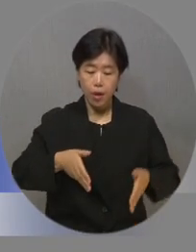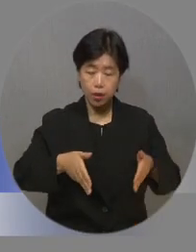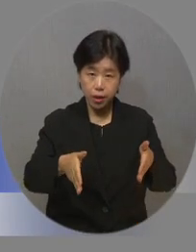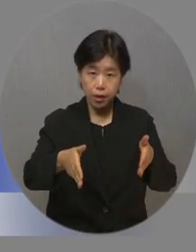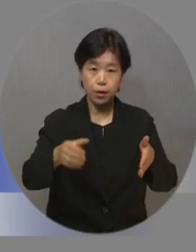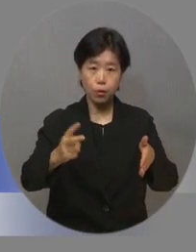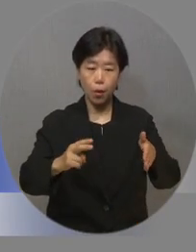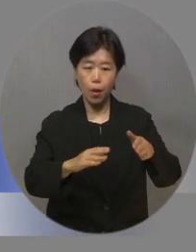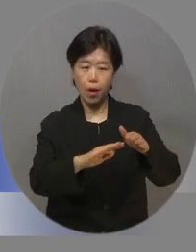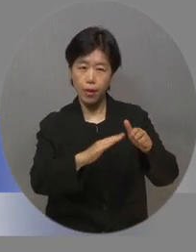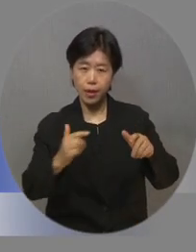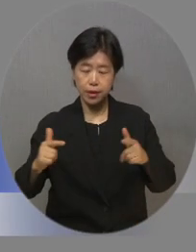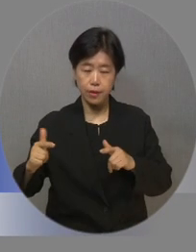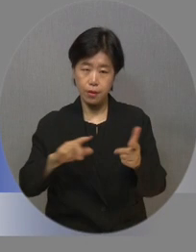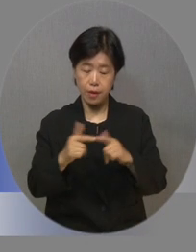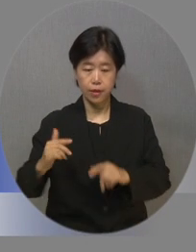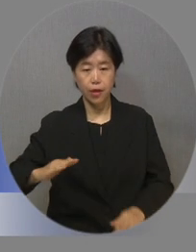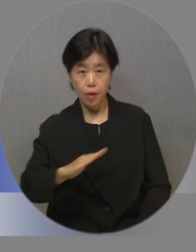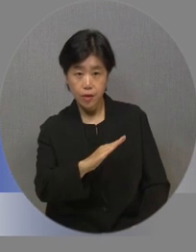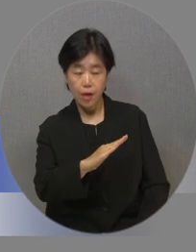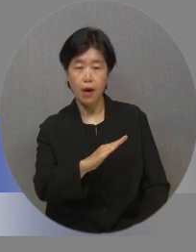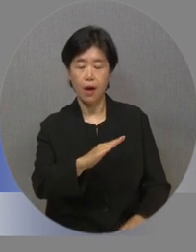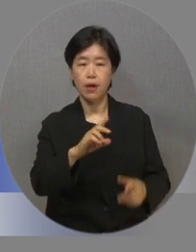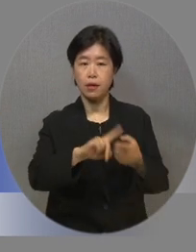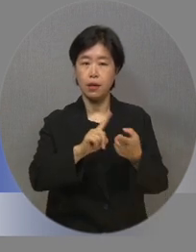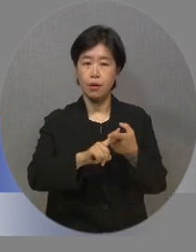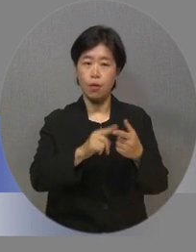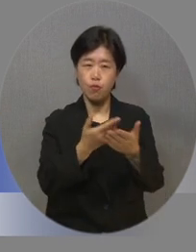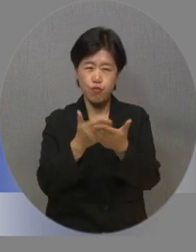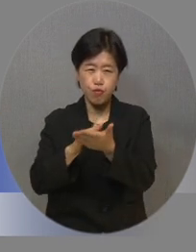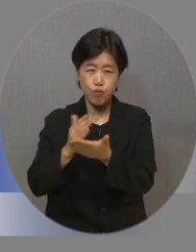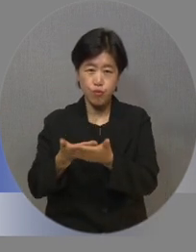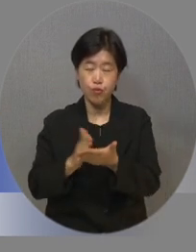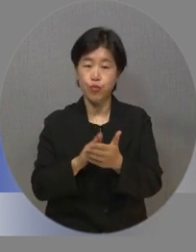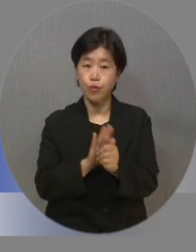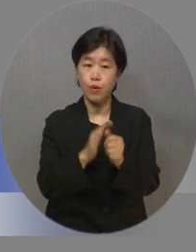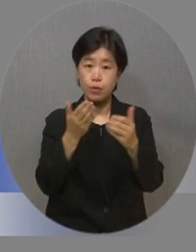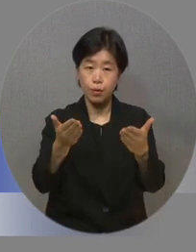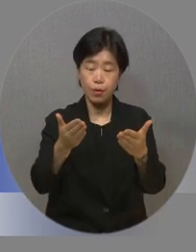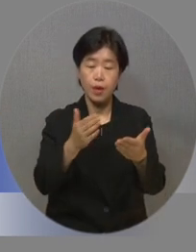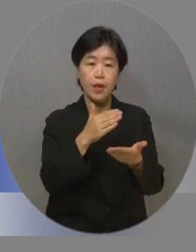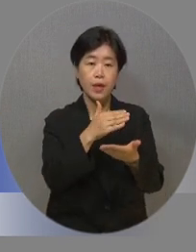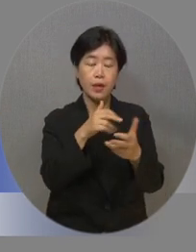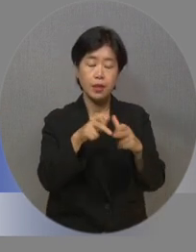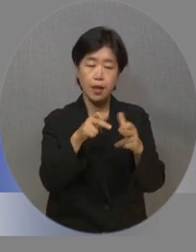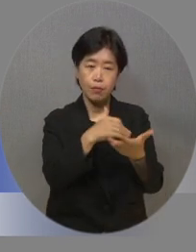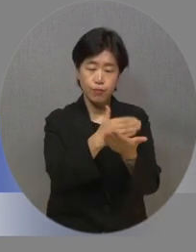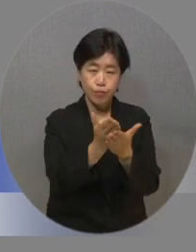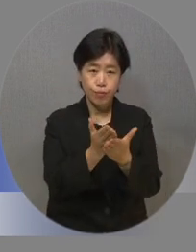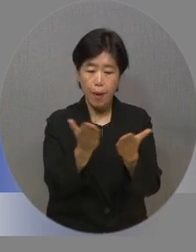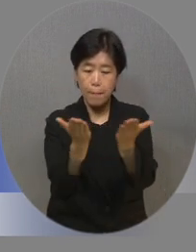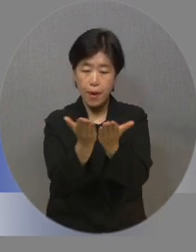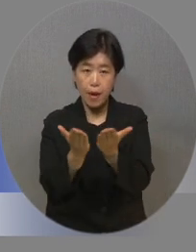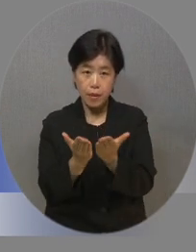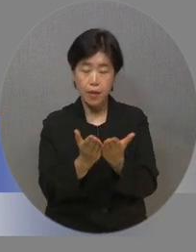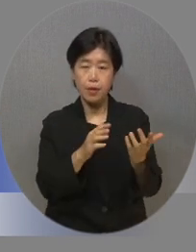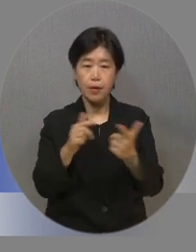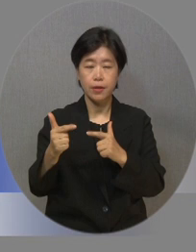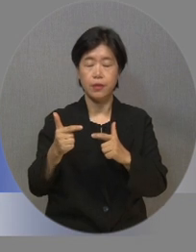이동 불편을 해소하고 장애 유형별로 즐길 수 있는 체험 콘텐츠 등을 제공하는